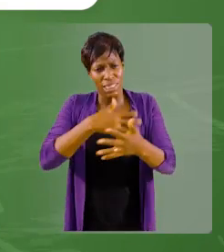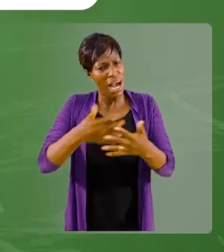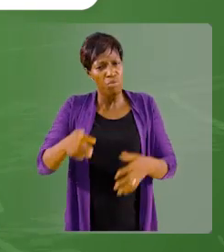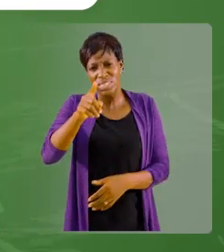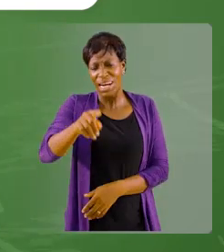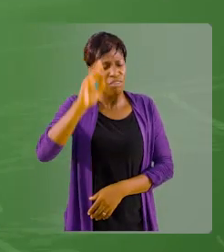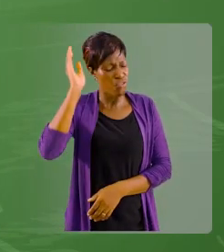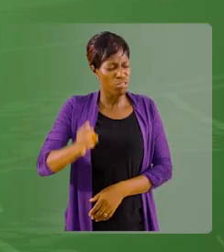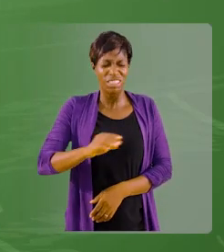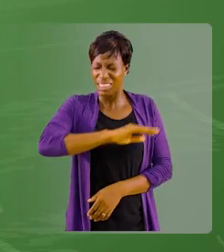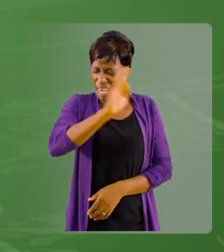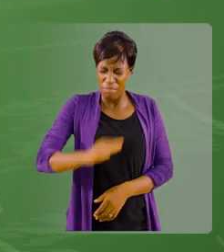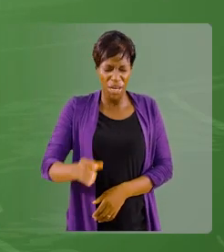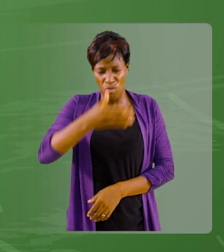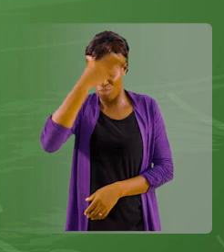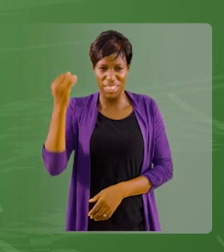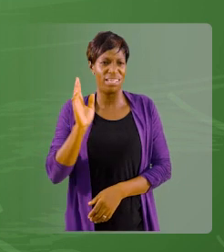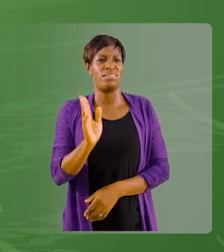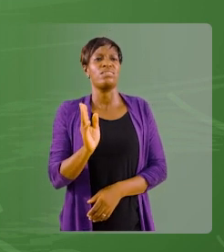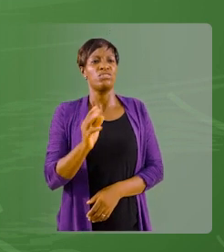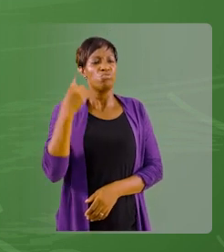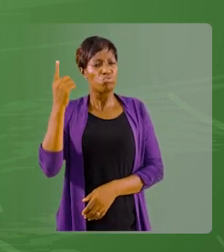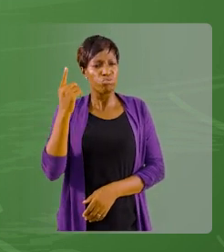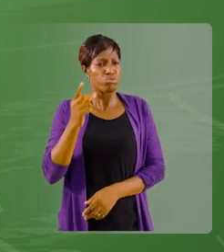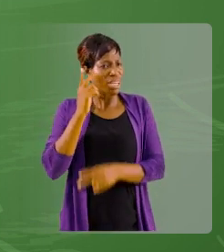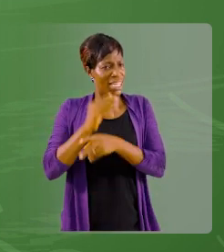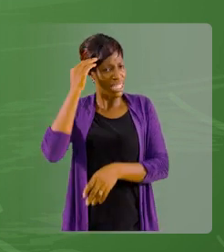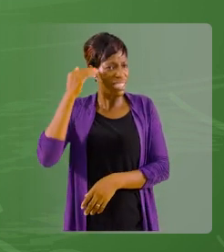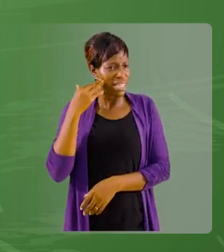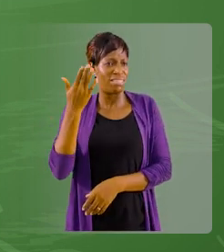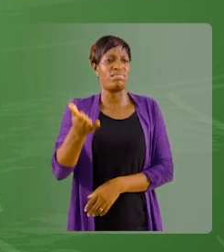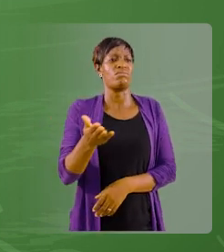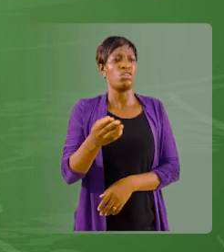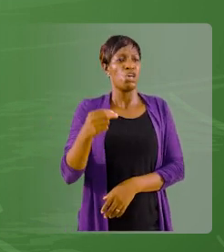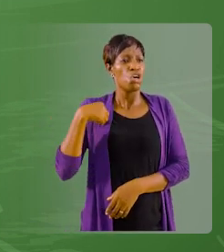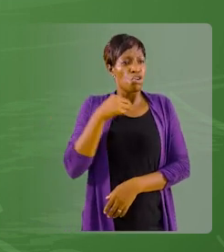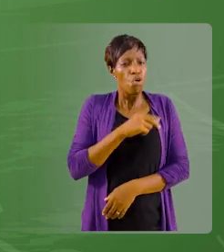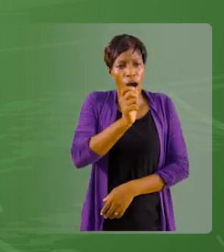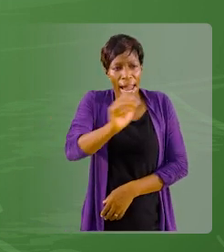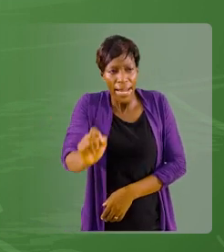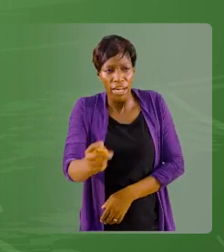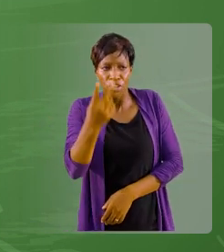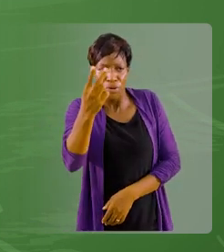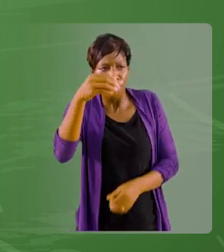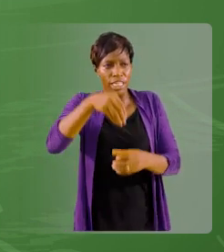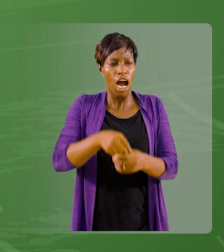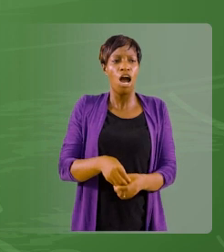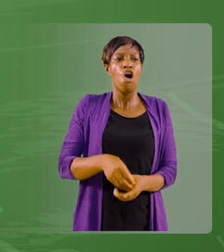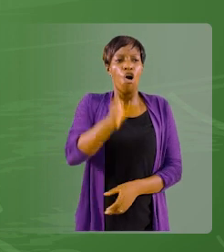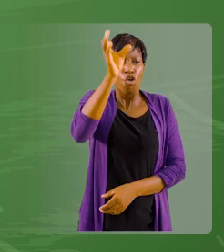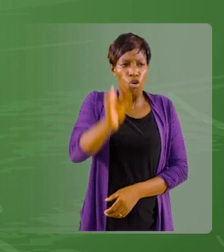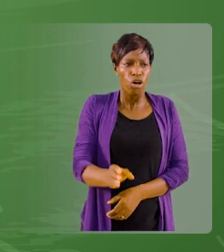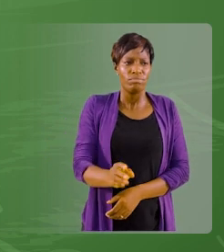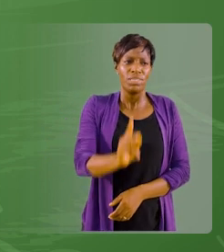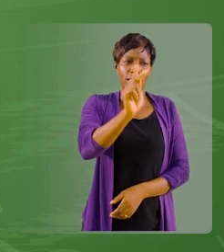Nous allons mettre les 2 km dans la colonne des kilomètres. Mais les 2 km. L'unité demandée